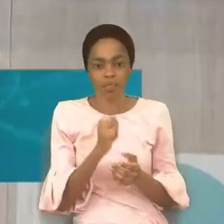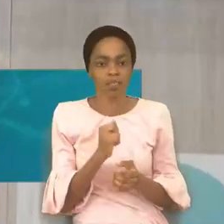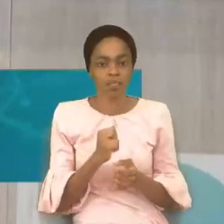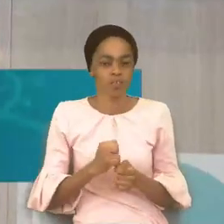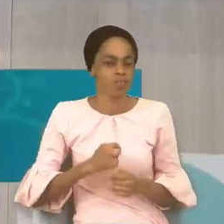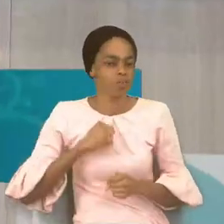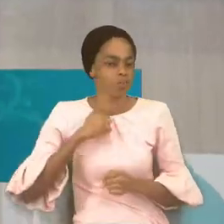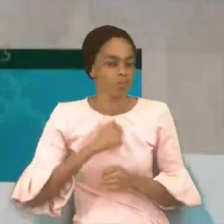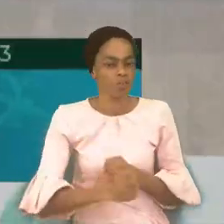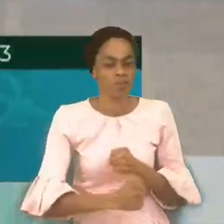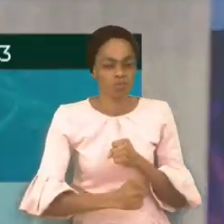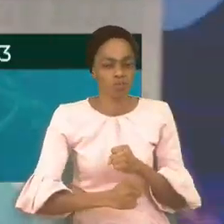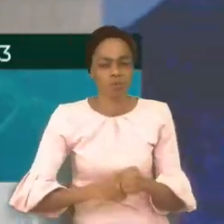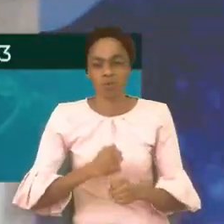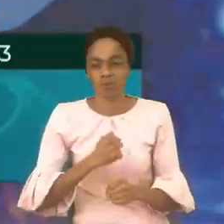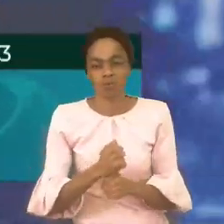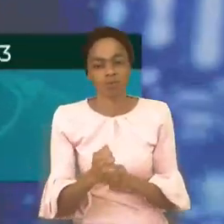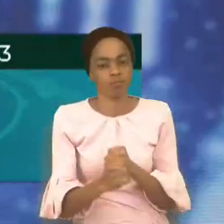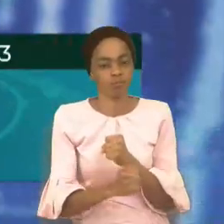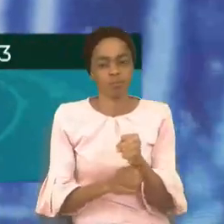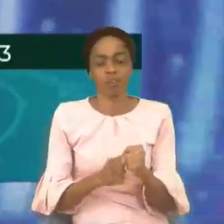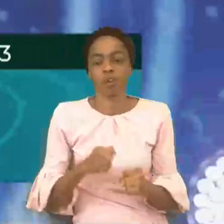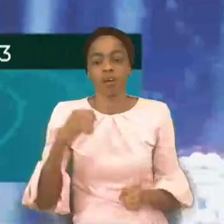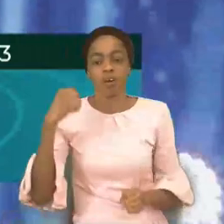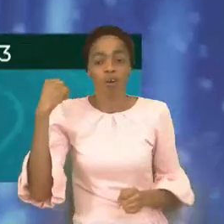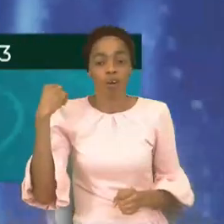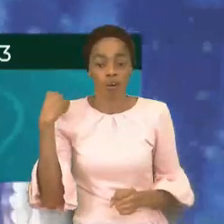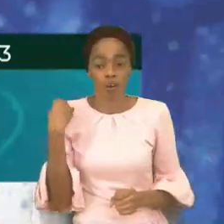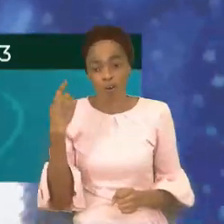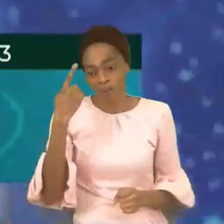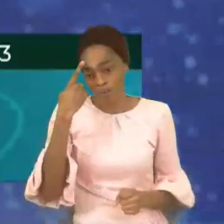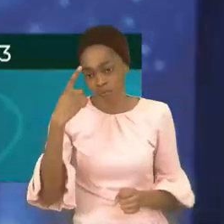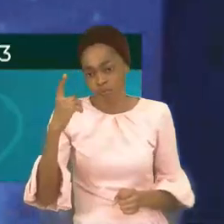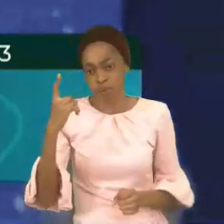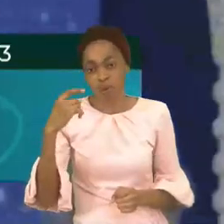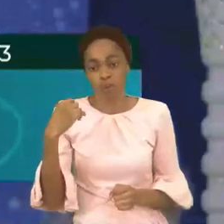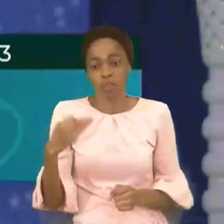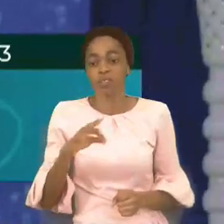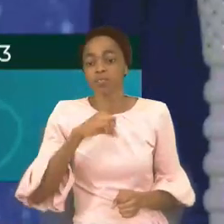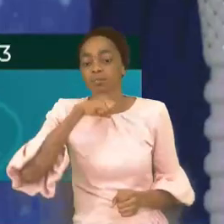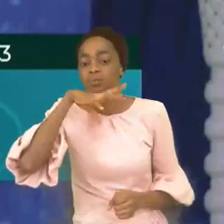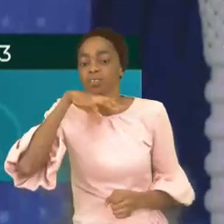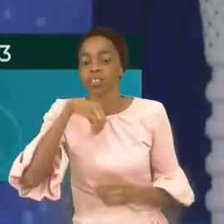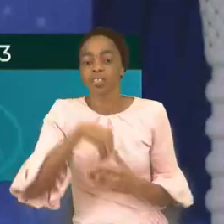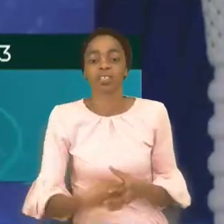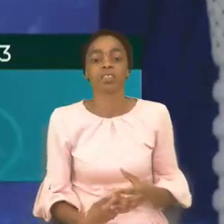torture pour les pollués dans la fournaise ardente,